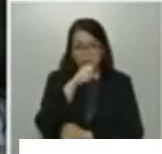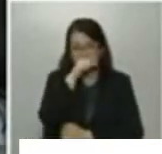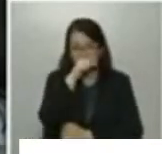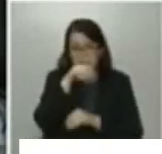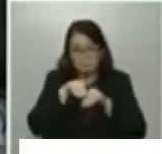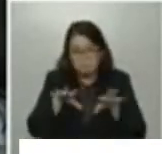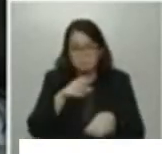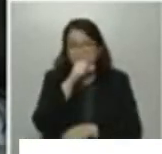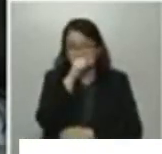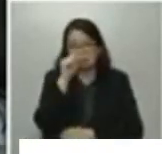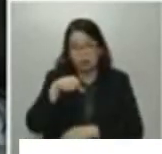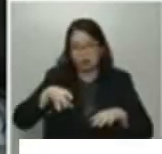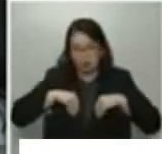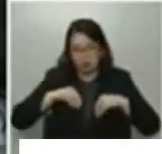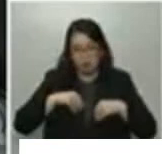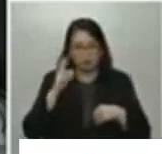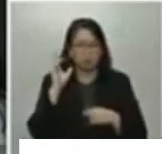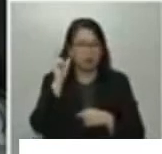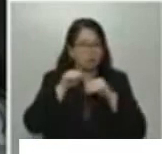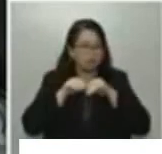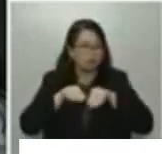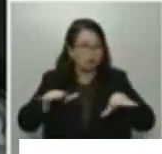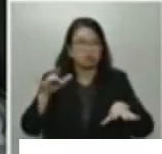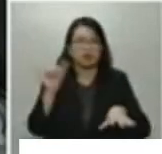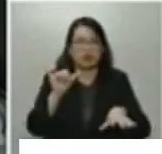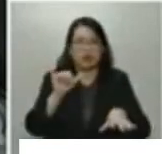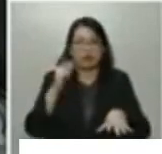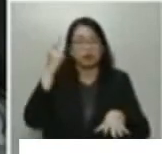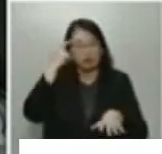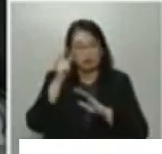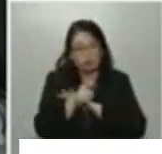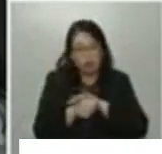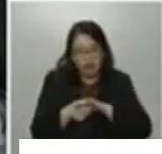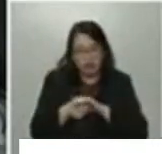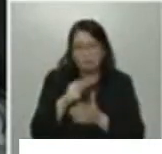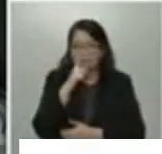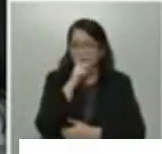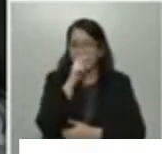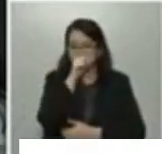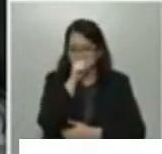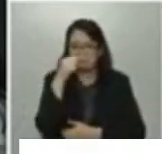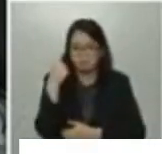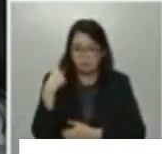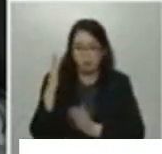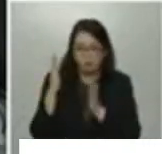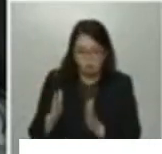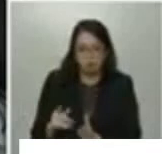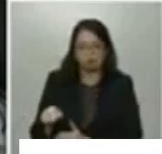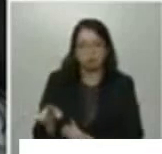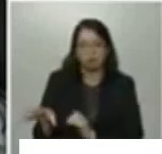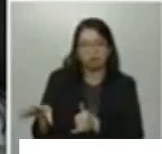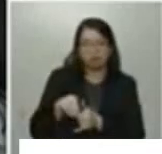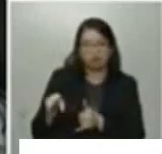ครับยังไม่ได้นำเสนอข่าวคราวออกมาให้ทั่วโลกรับทราบยอมรับว่ามีชาวอู่ฮั่นได้ประม